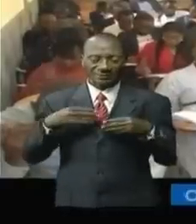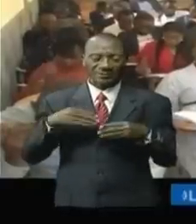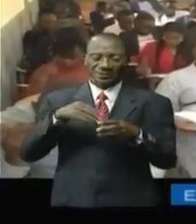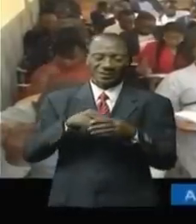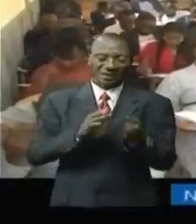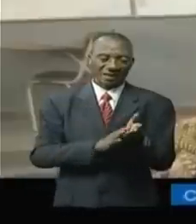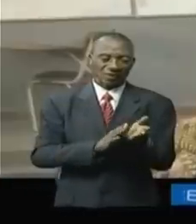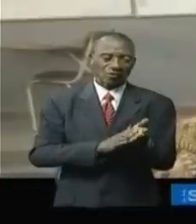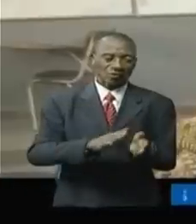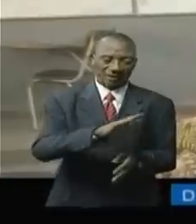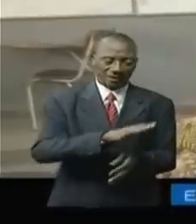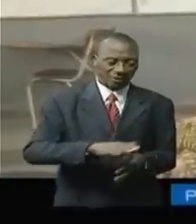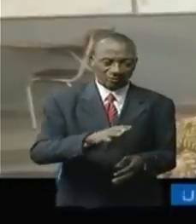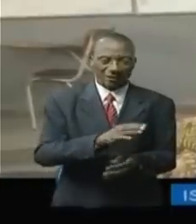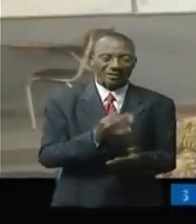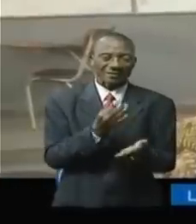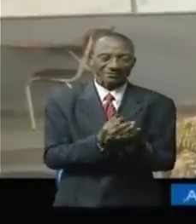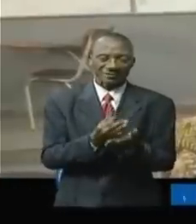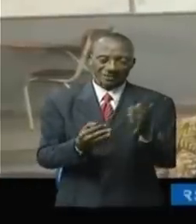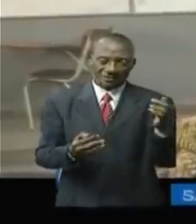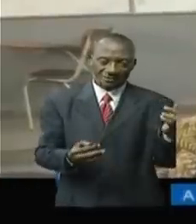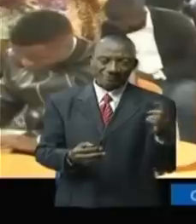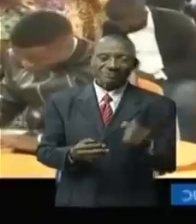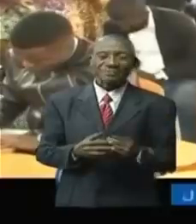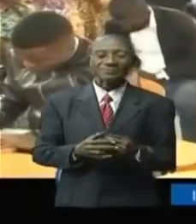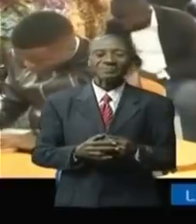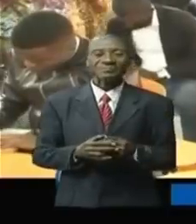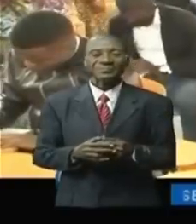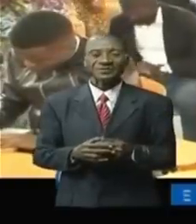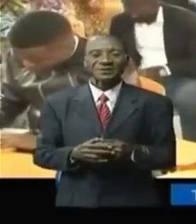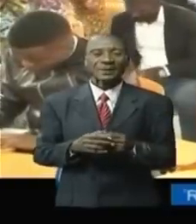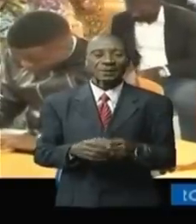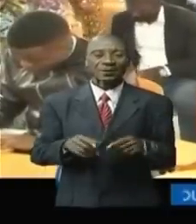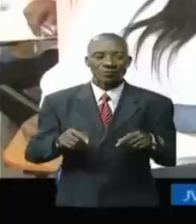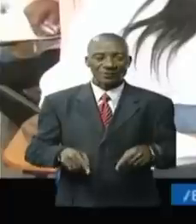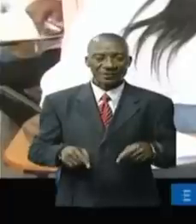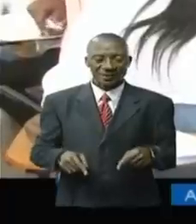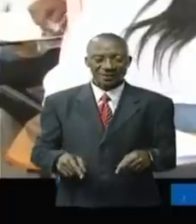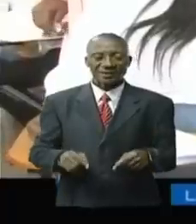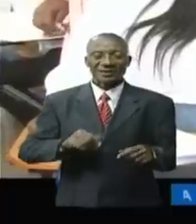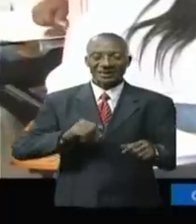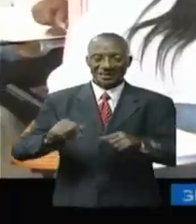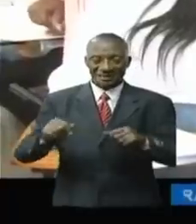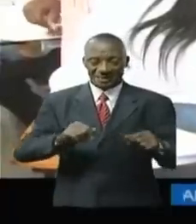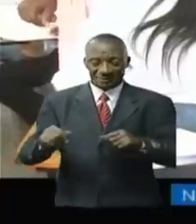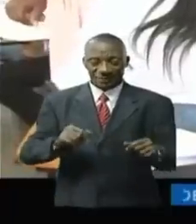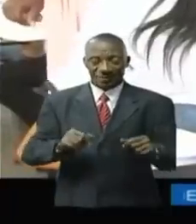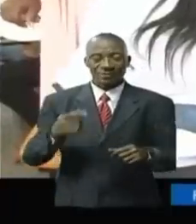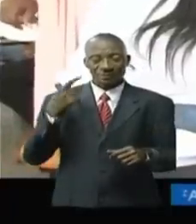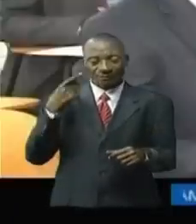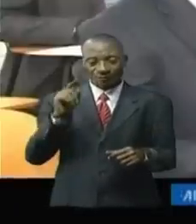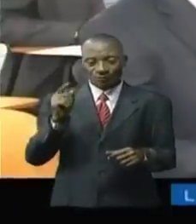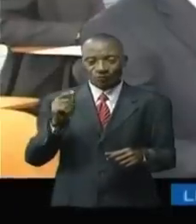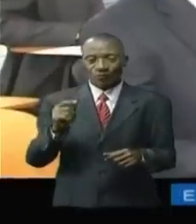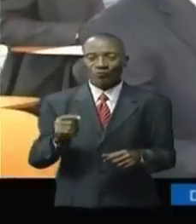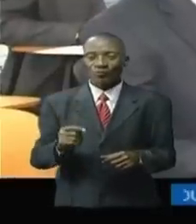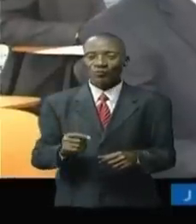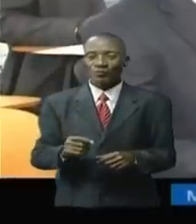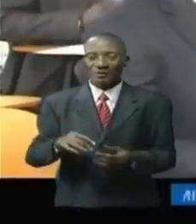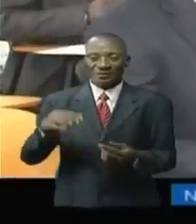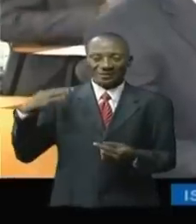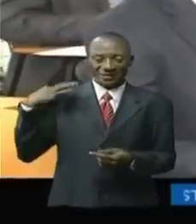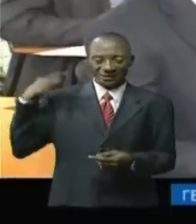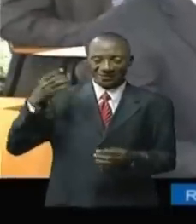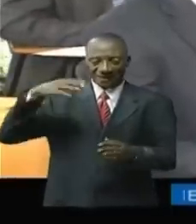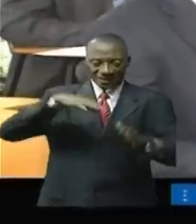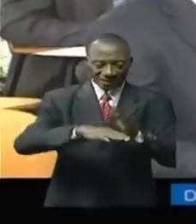des finances, NF. Désormais, le concours d'admission va intervenir chaque fois avant la clôture de